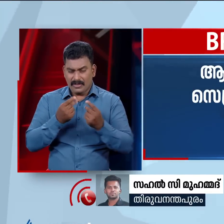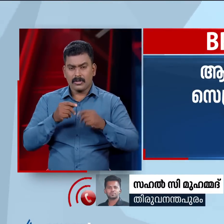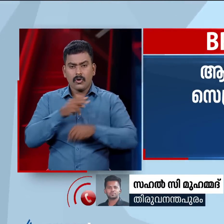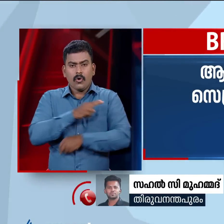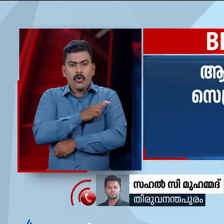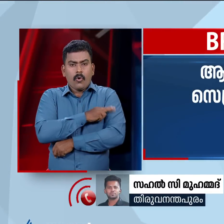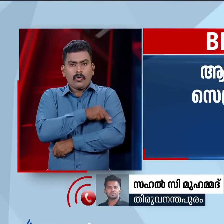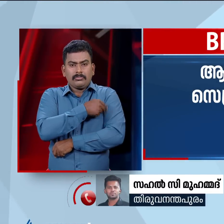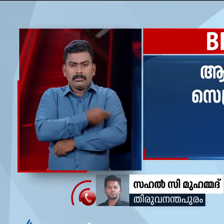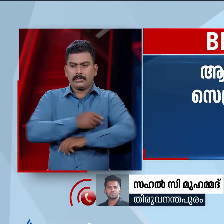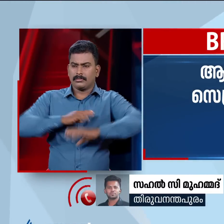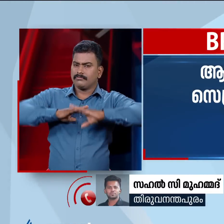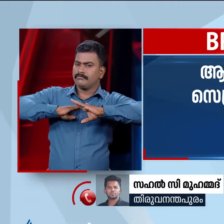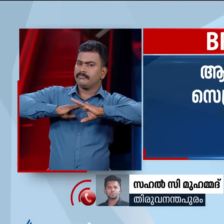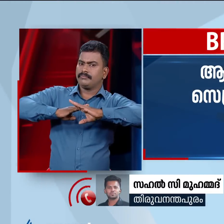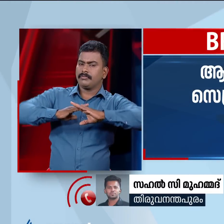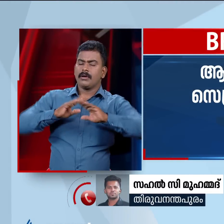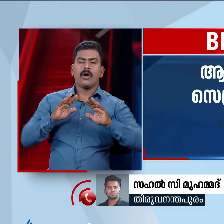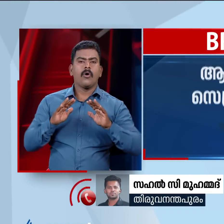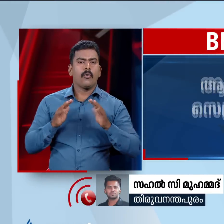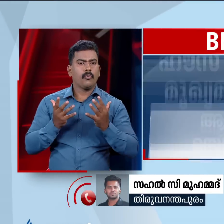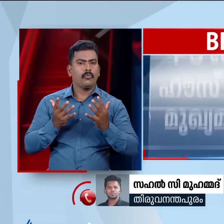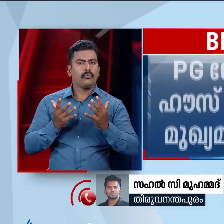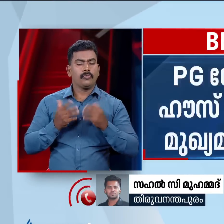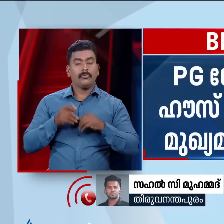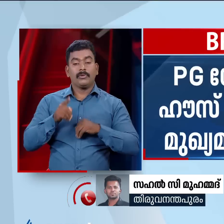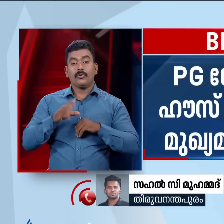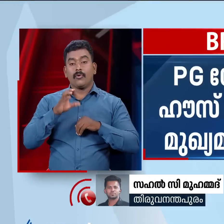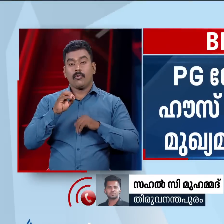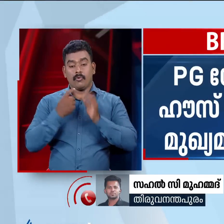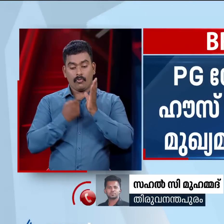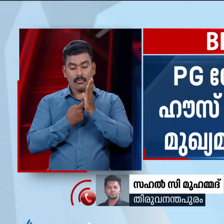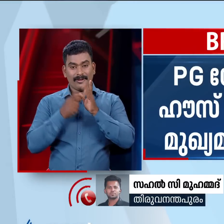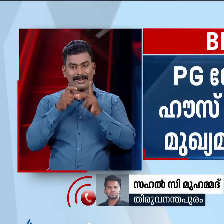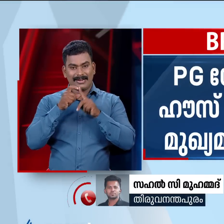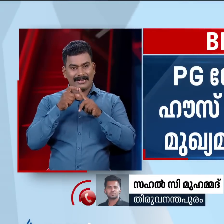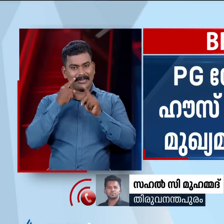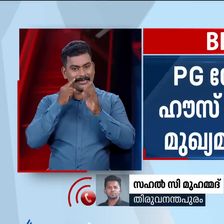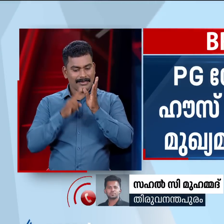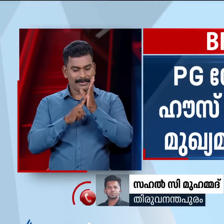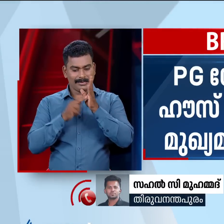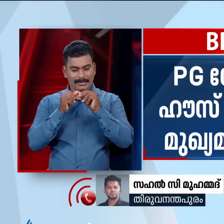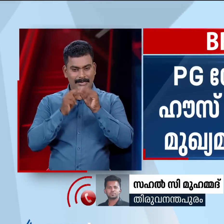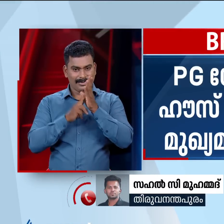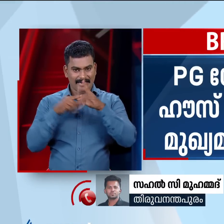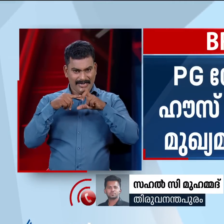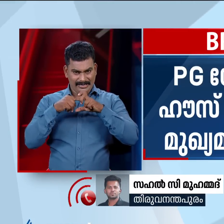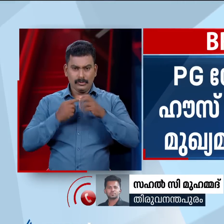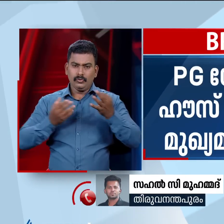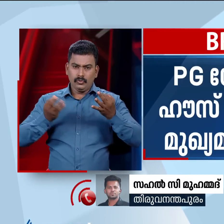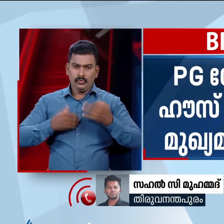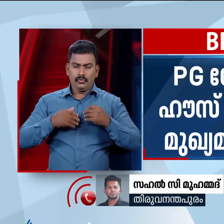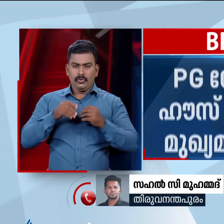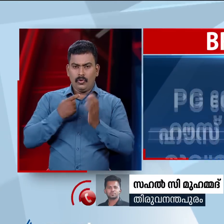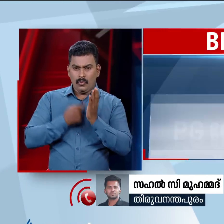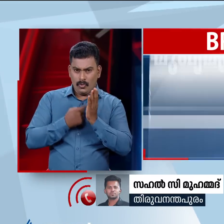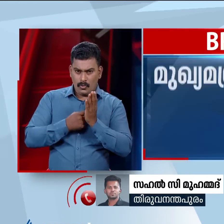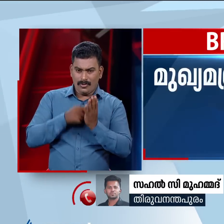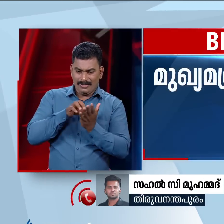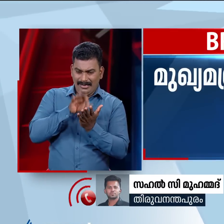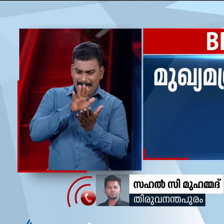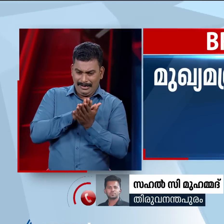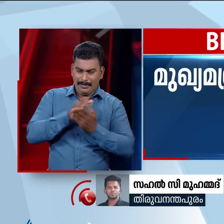പരിശോധിക്കുന്നു. ഓർഡിനൻസിന് ഇറക്കുന്നതിന് ഒരു തീയതി നിശ്ചയിക്കാനാകുമോ എന്ന് സർക്കാർ നോക്കുന്നുണ്ട്. ഇതോടൊപ്പം സംരക്ഷിത മേഖലകളാക്കുന്നത് അടക്കമുള്ള